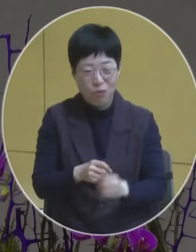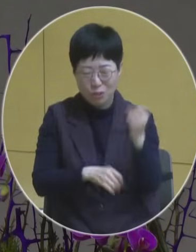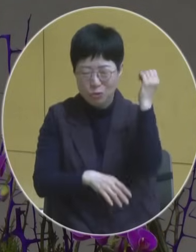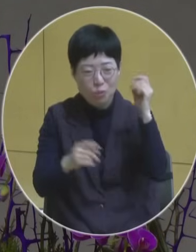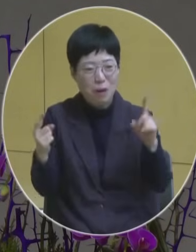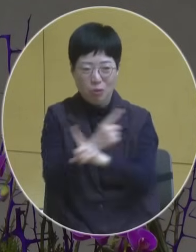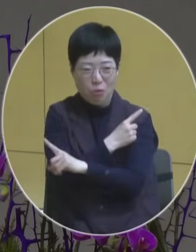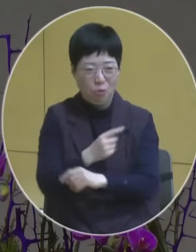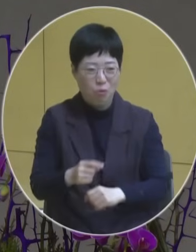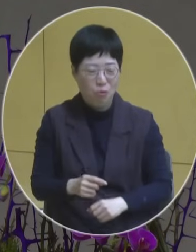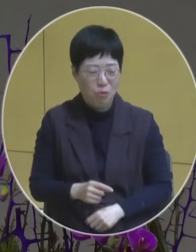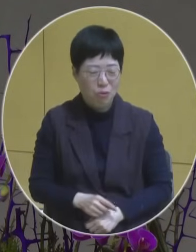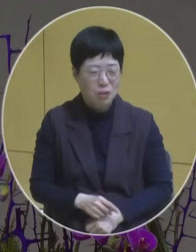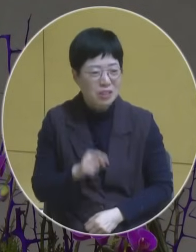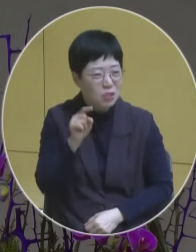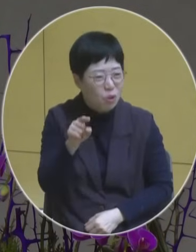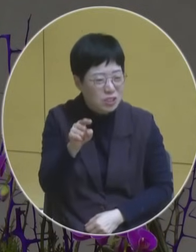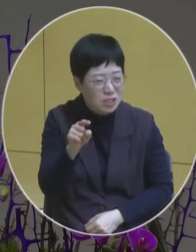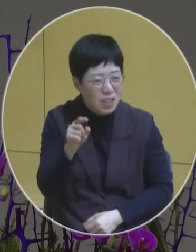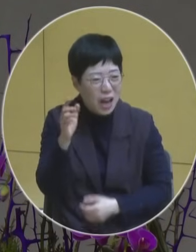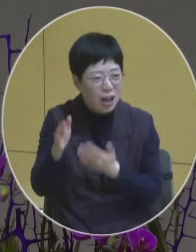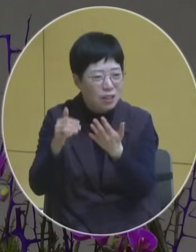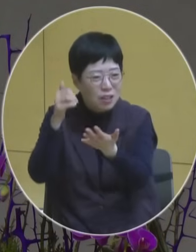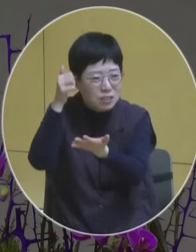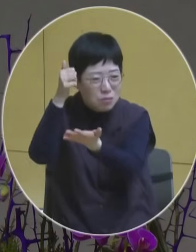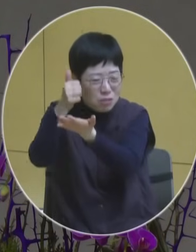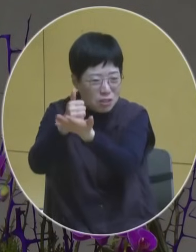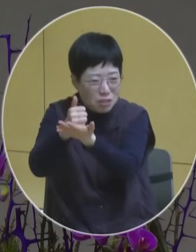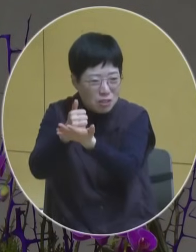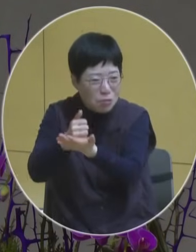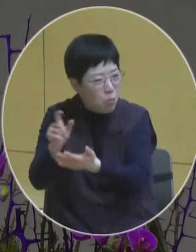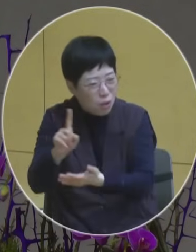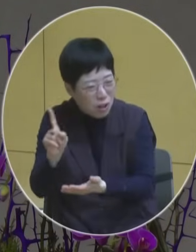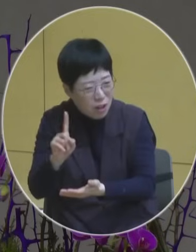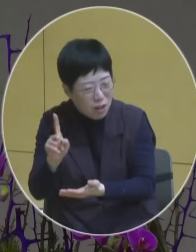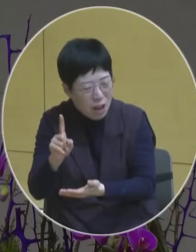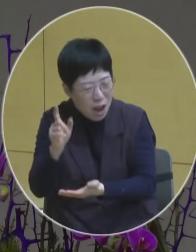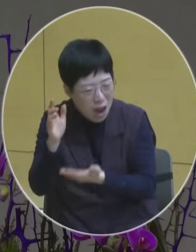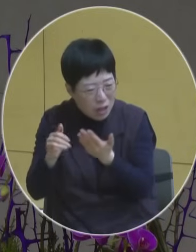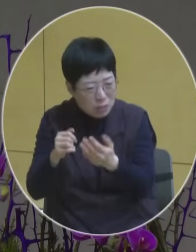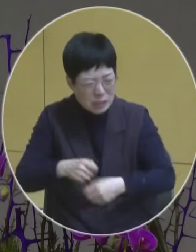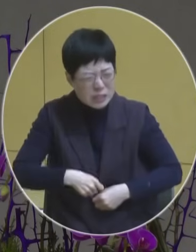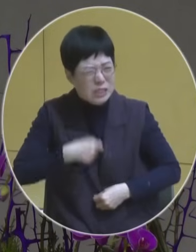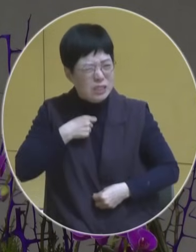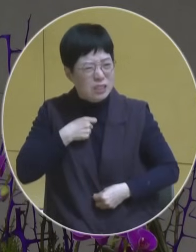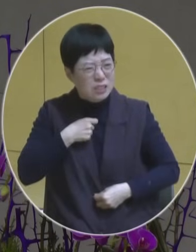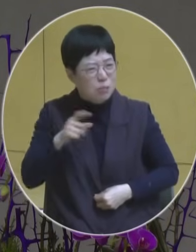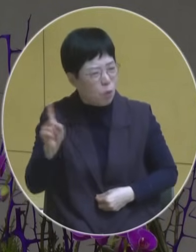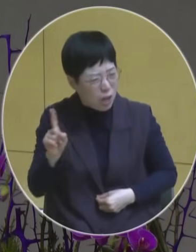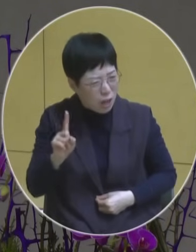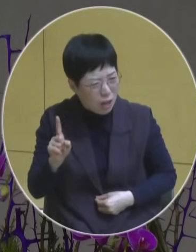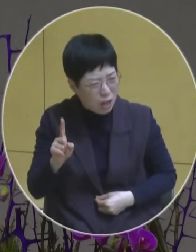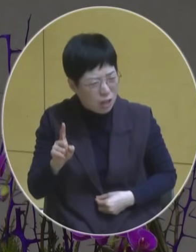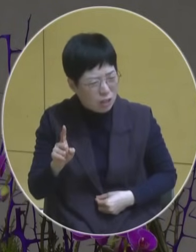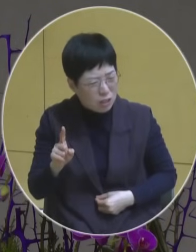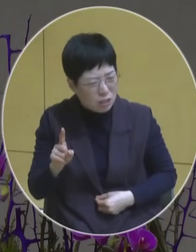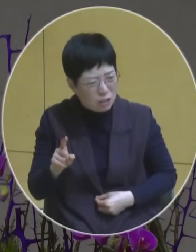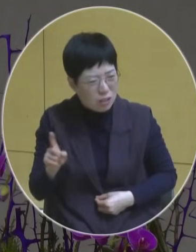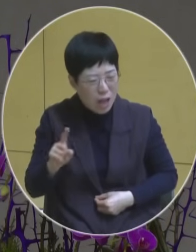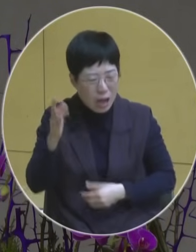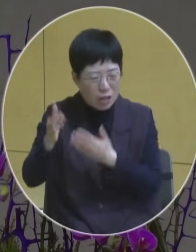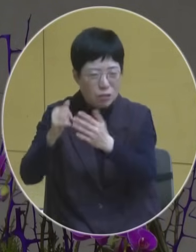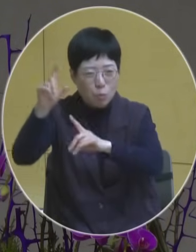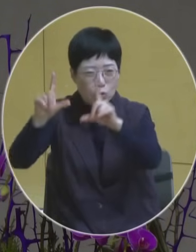달라지더라고요. 그것이 하나님의 을까요? 하나님의 을까요? 내가 의라고 생각하는 것, 정말 이건 옳다고 생각하는